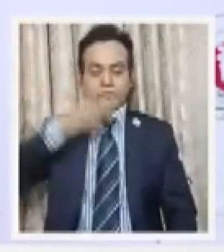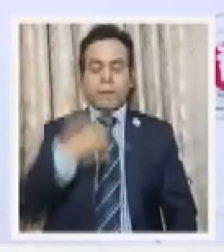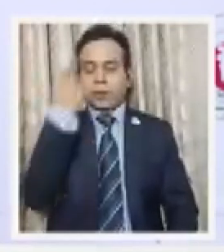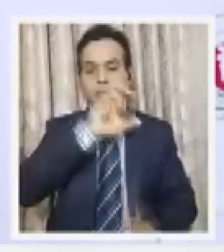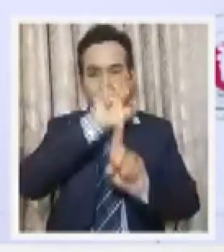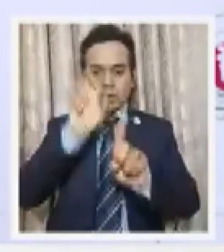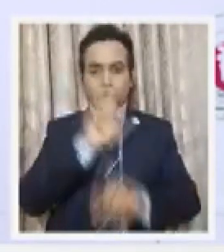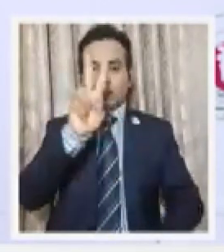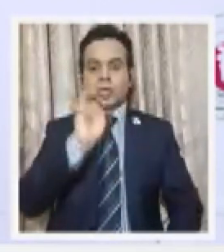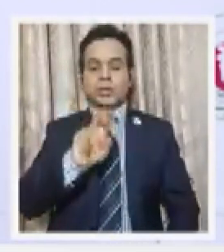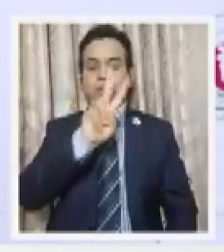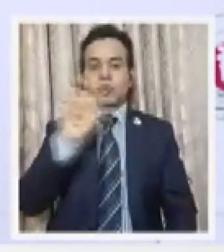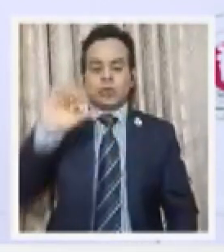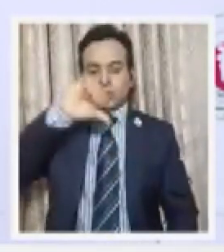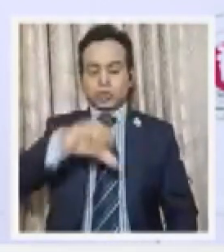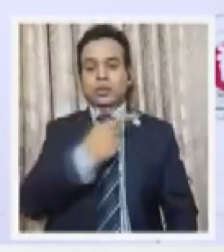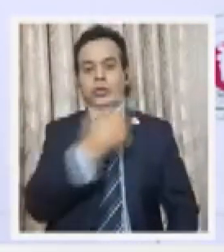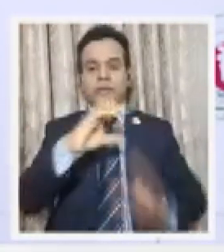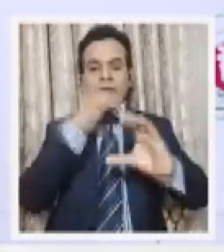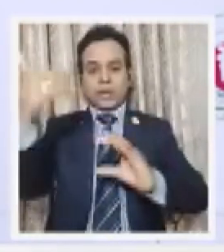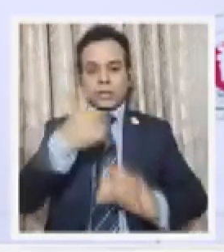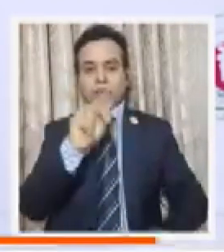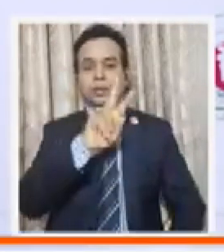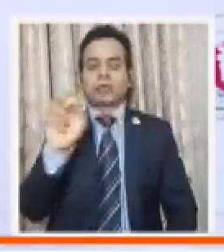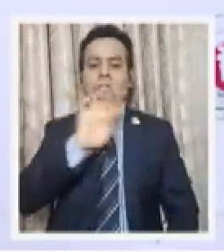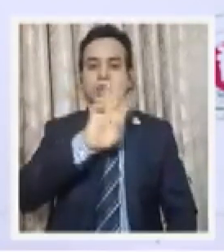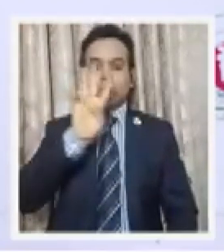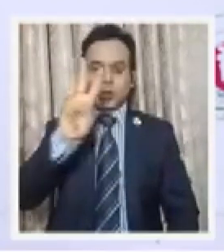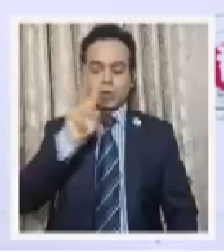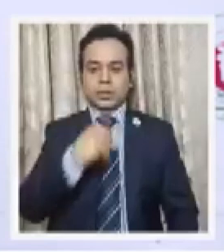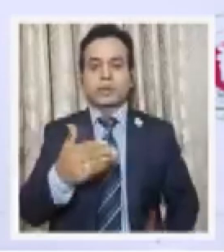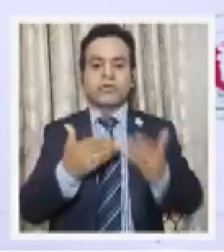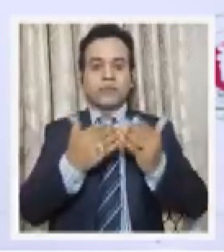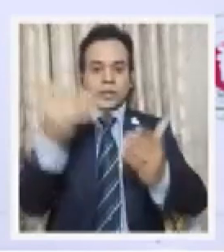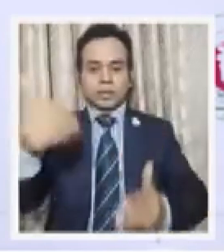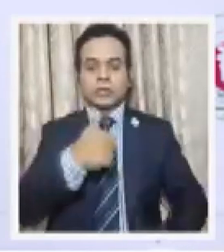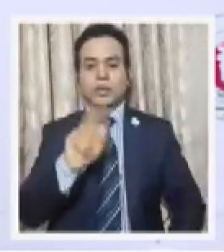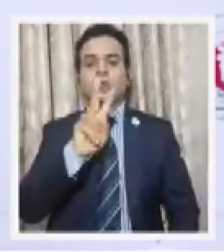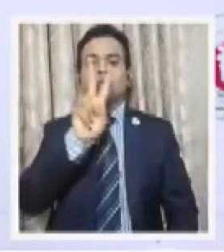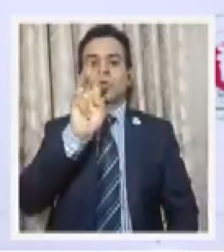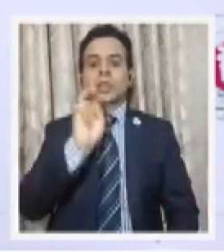7,80,226 জনকে, 3টি আন্তর্জাতিক বিমানবন্দর, সকল স্থলবন্দর, 2টি সমুদ্র বন্দর এবং ক্যান্টনমেন্ট রেল স্টেশন।